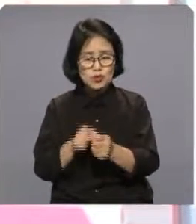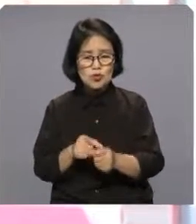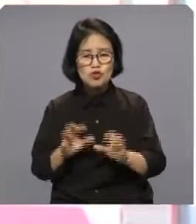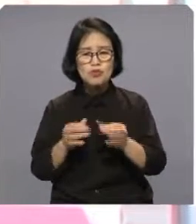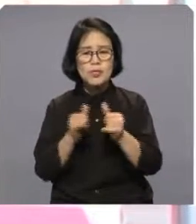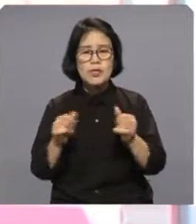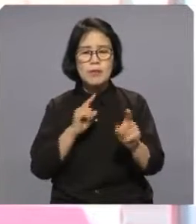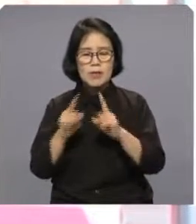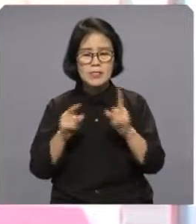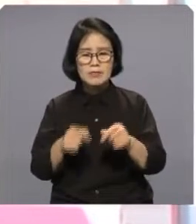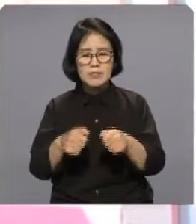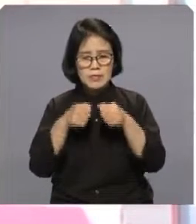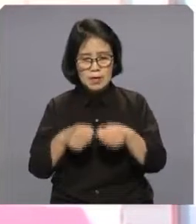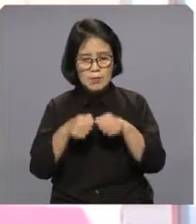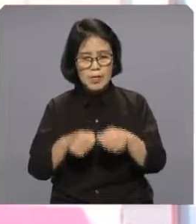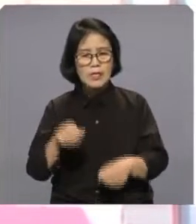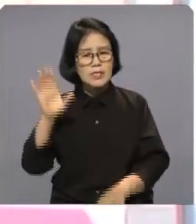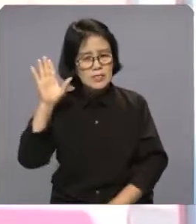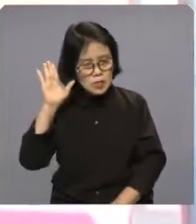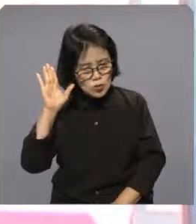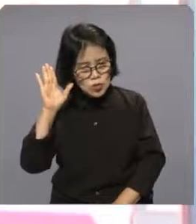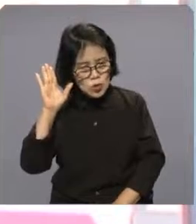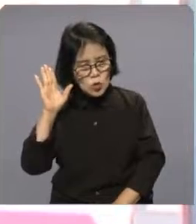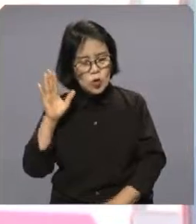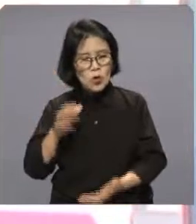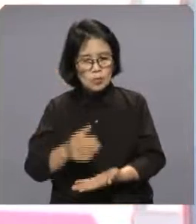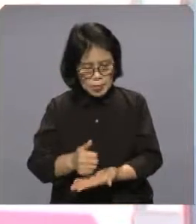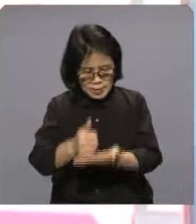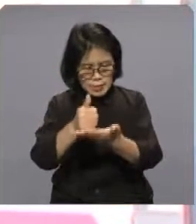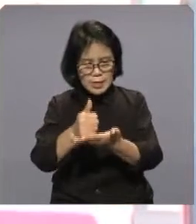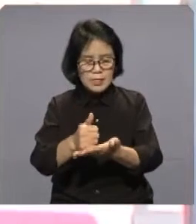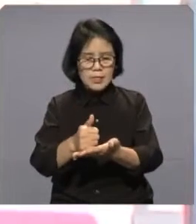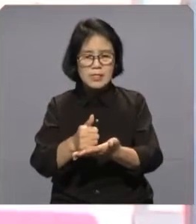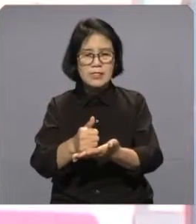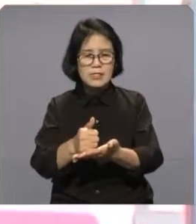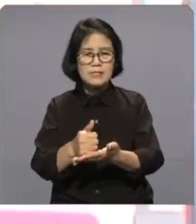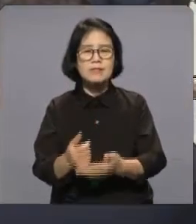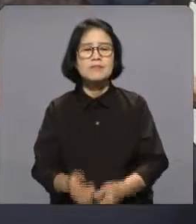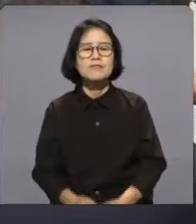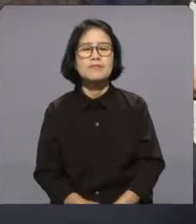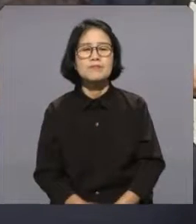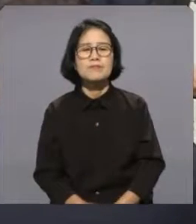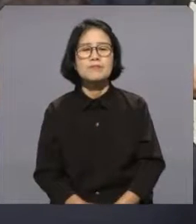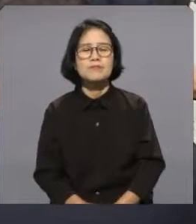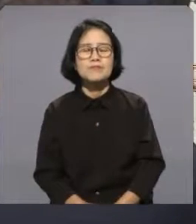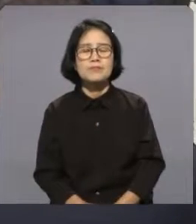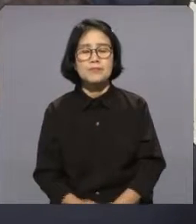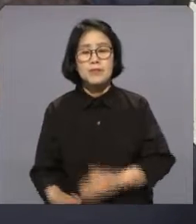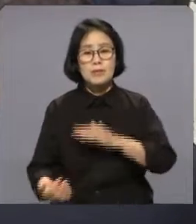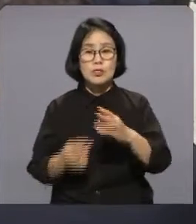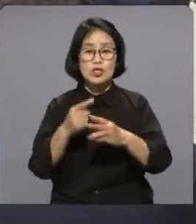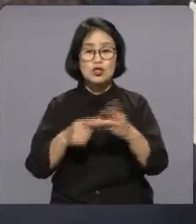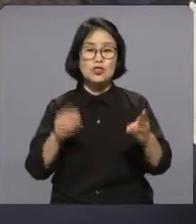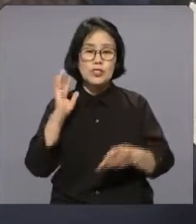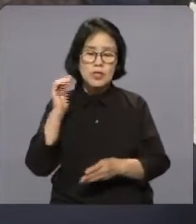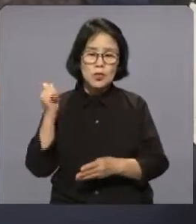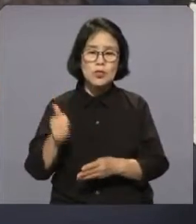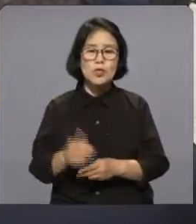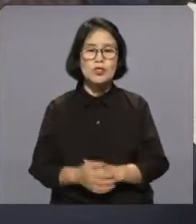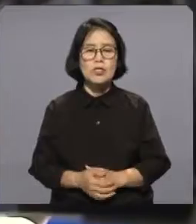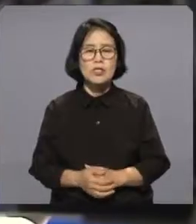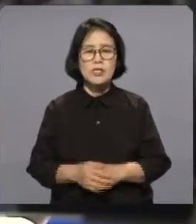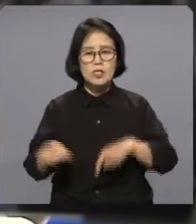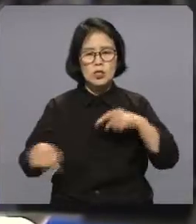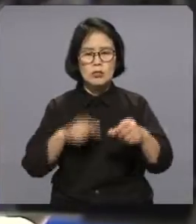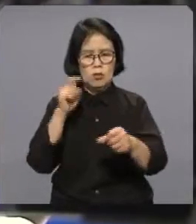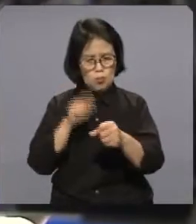국민의 말씀을 세밀하게 챙기고 받들겠다는 것입니다. 앞서 윤 대통령은 정치적